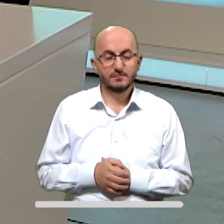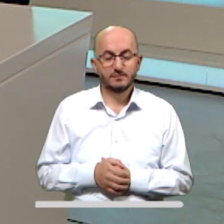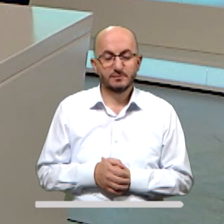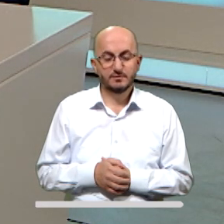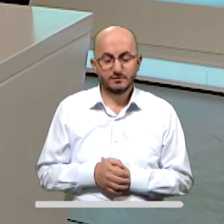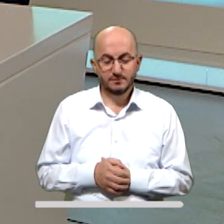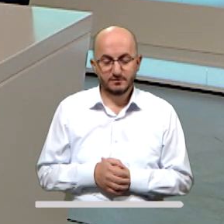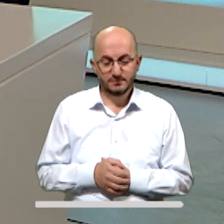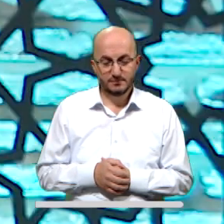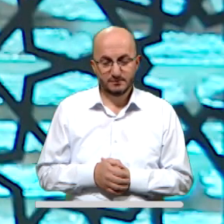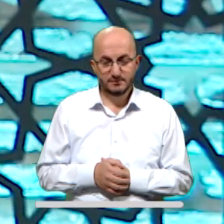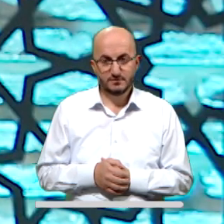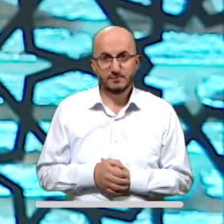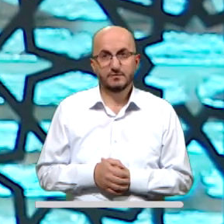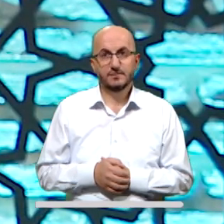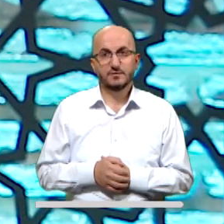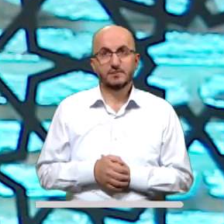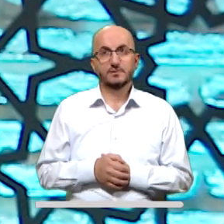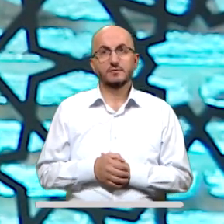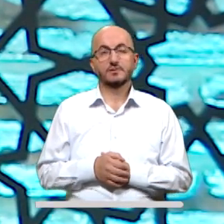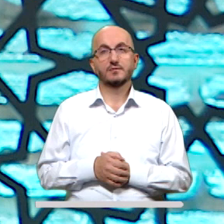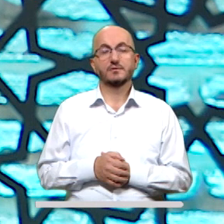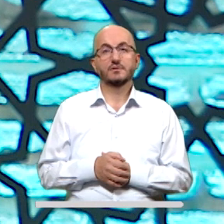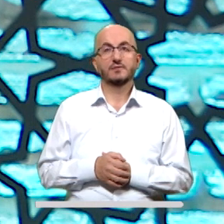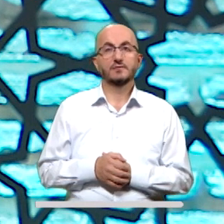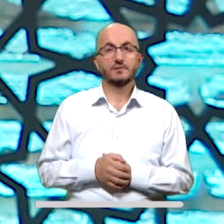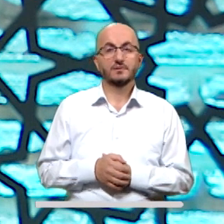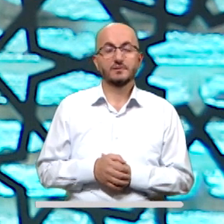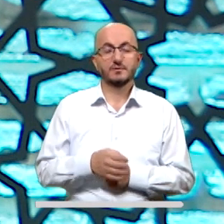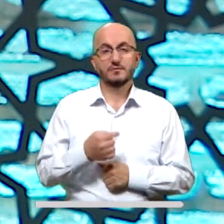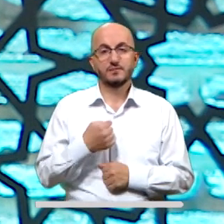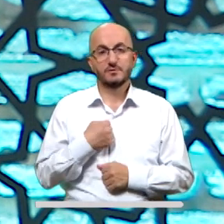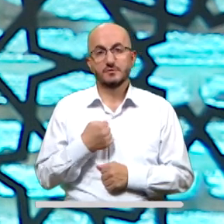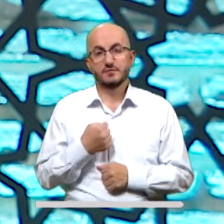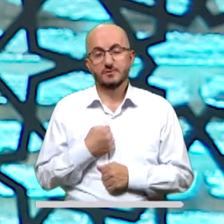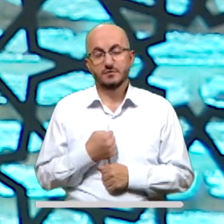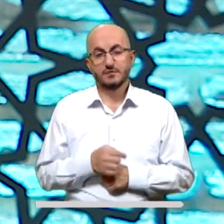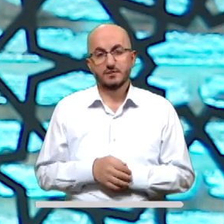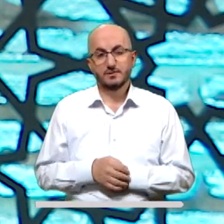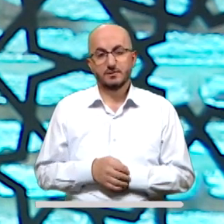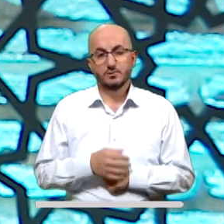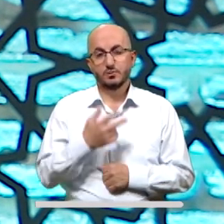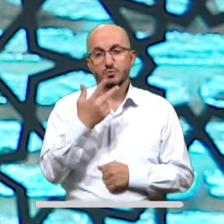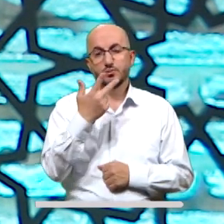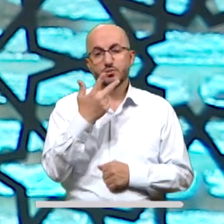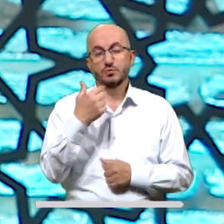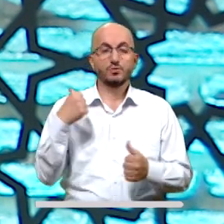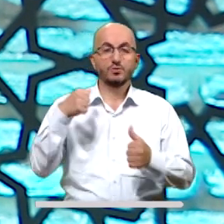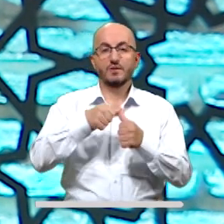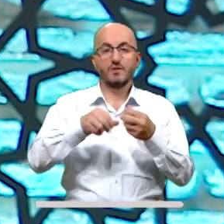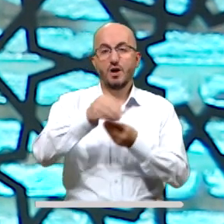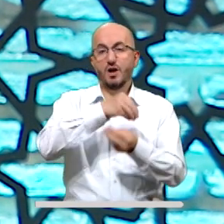Oldu. Tamam, kapattın inşallah. Ben 3 sefer hacıya gittim.